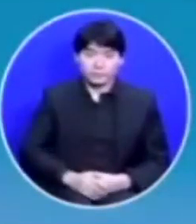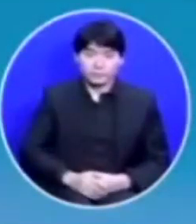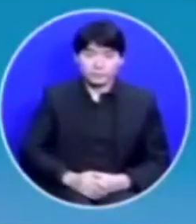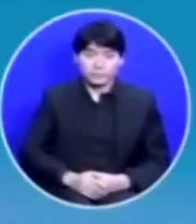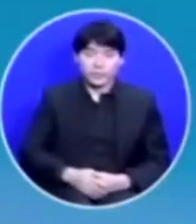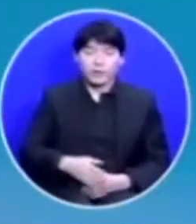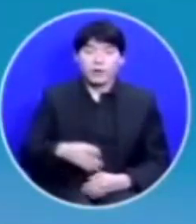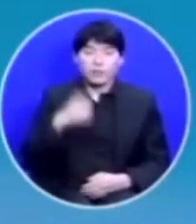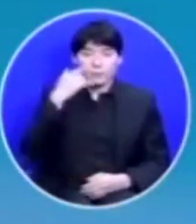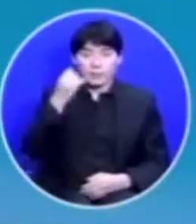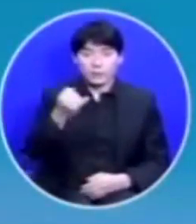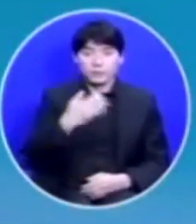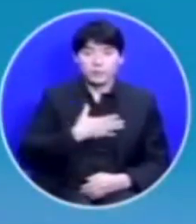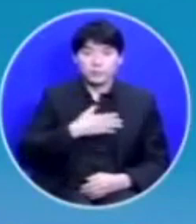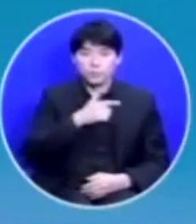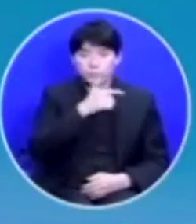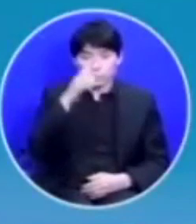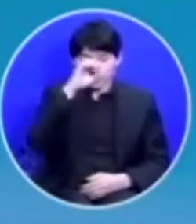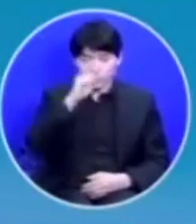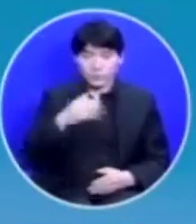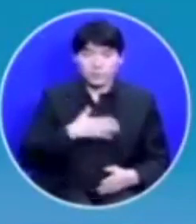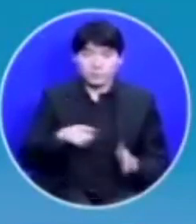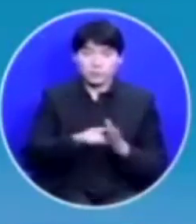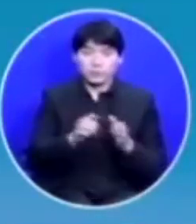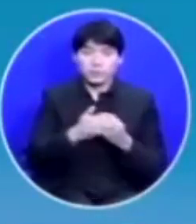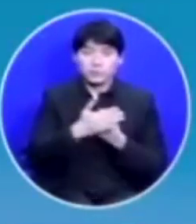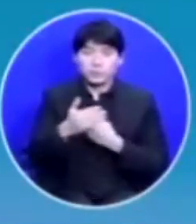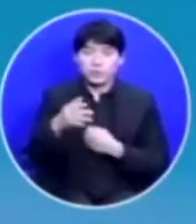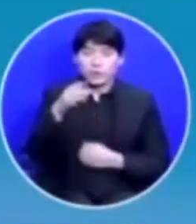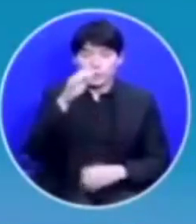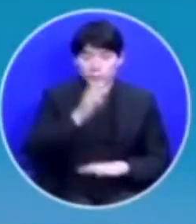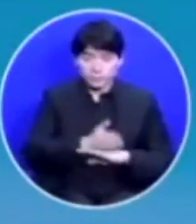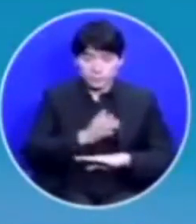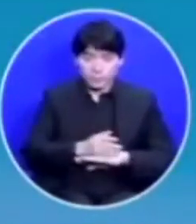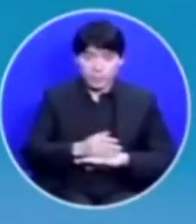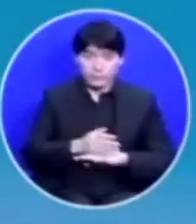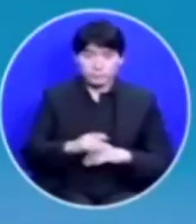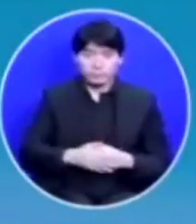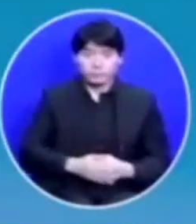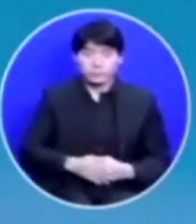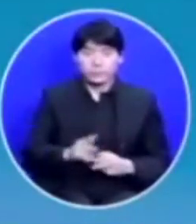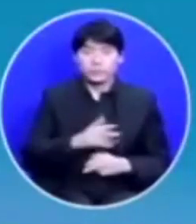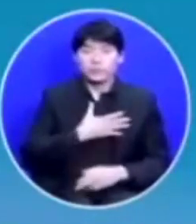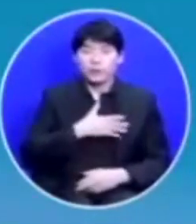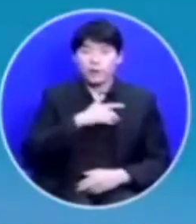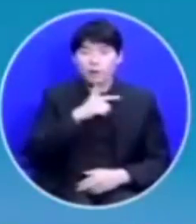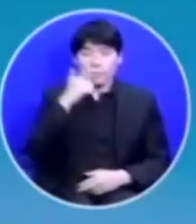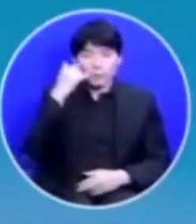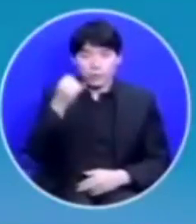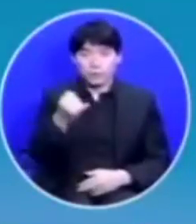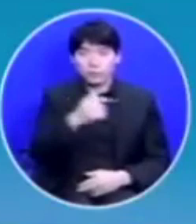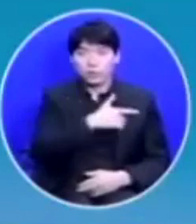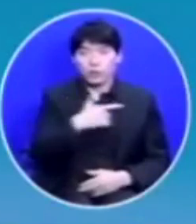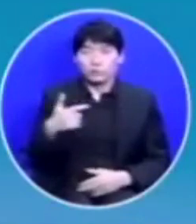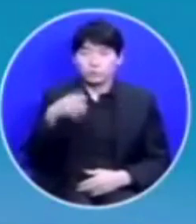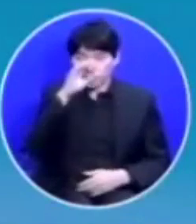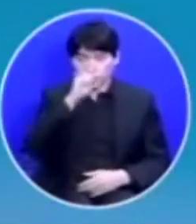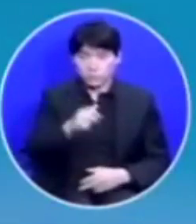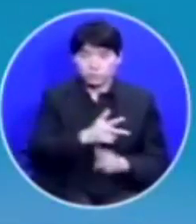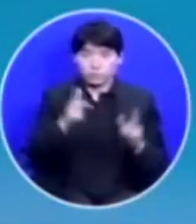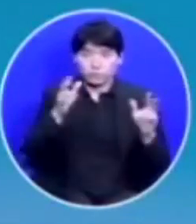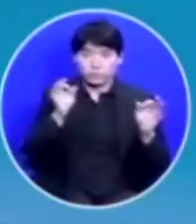남비 더 줘서 그리고 엄마가 너무 좋아 일주일간 정말 신나게 놀았어 이제